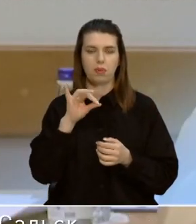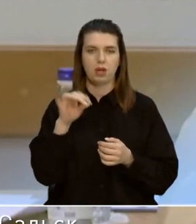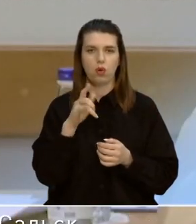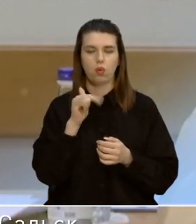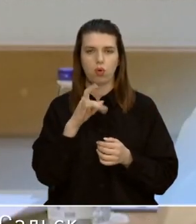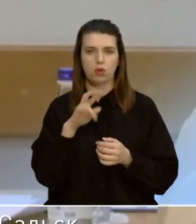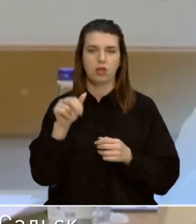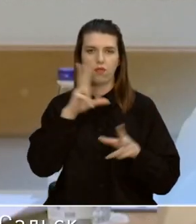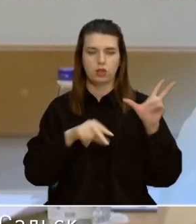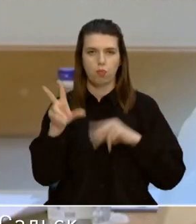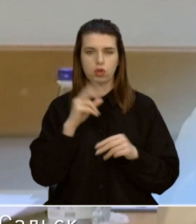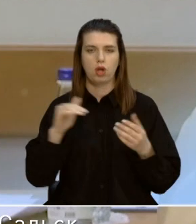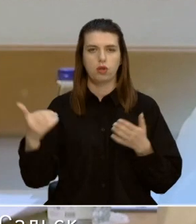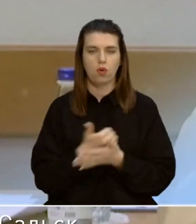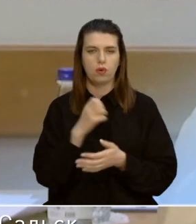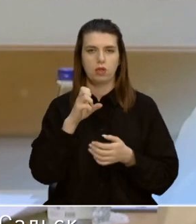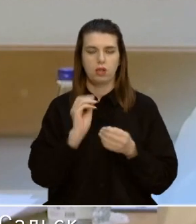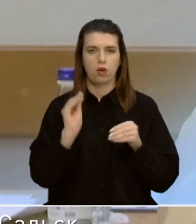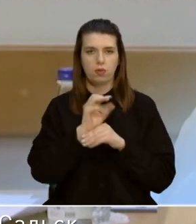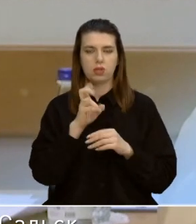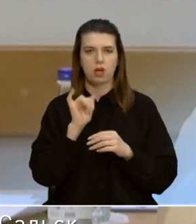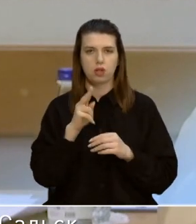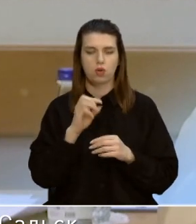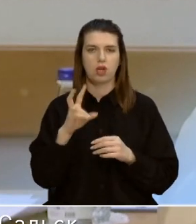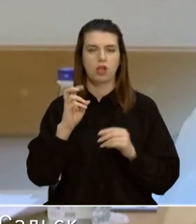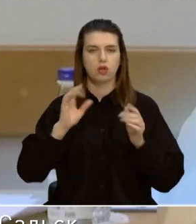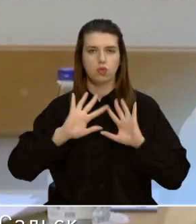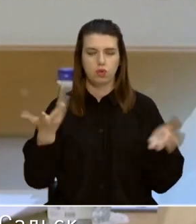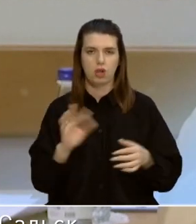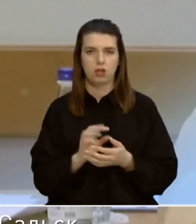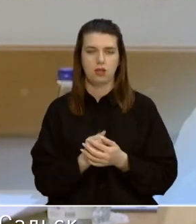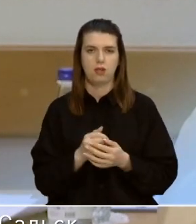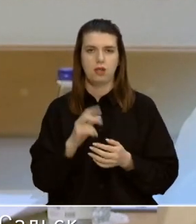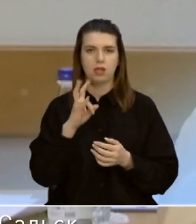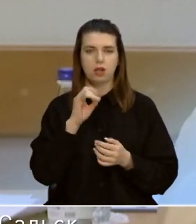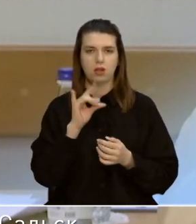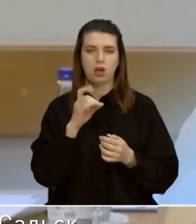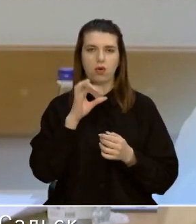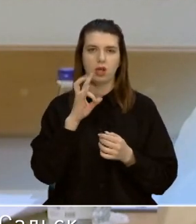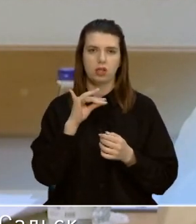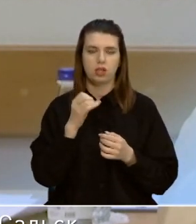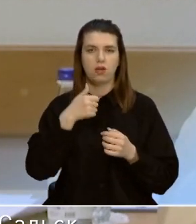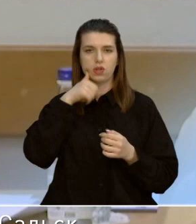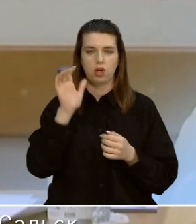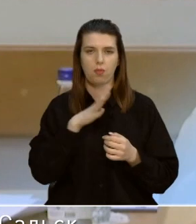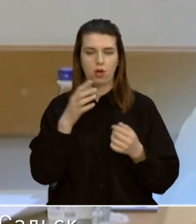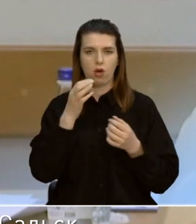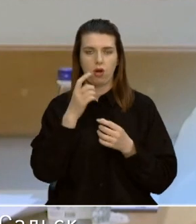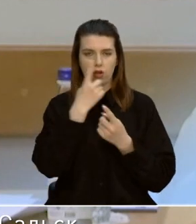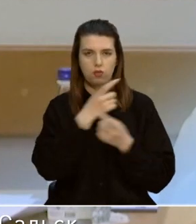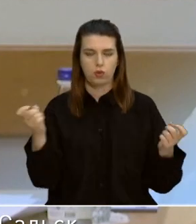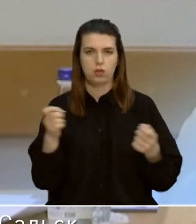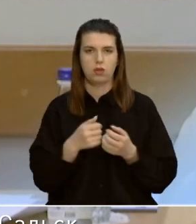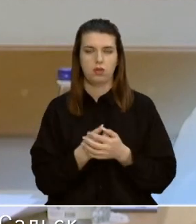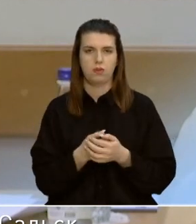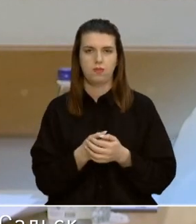угрозой возможного нового скачка. Не случайно некоторые ограничения, которые вчера озвучила Голикова